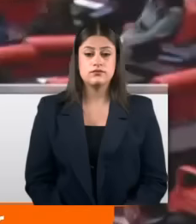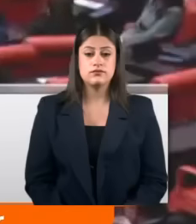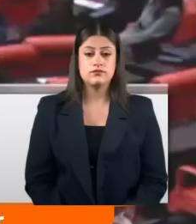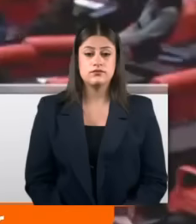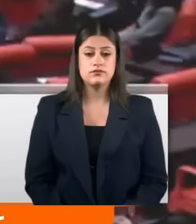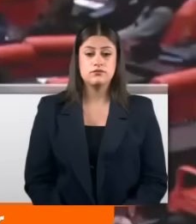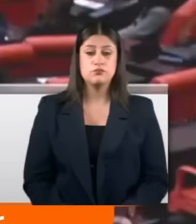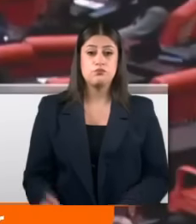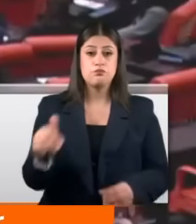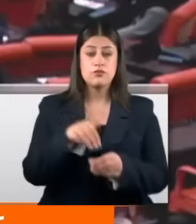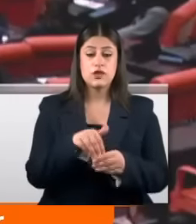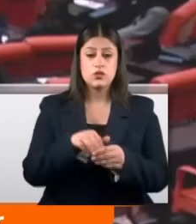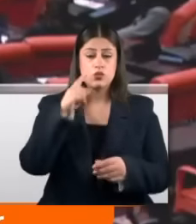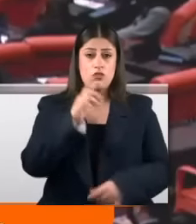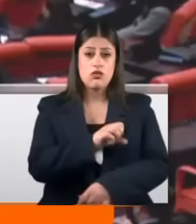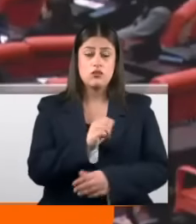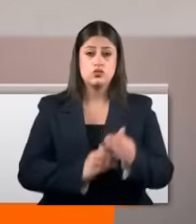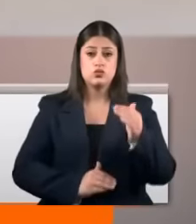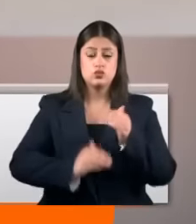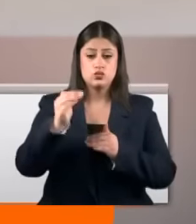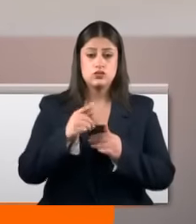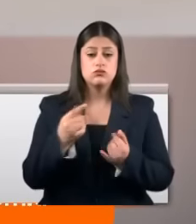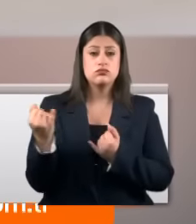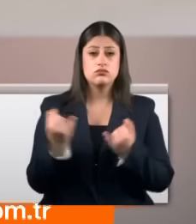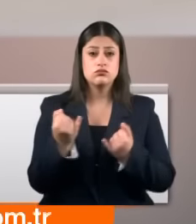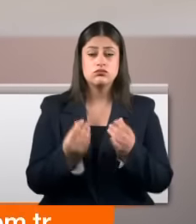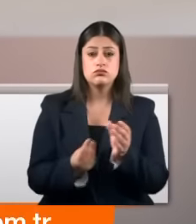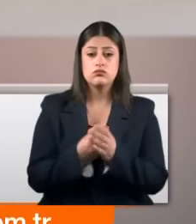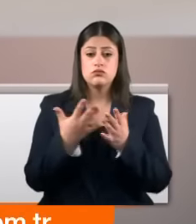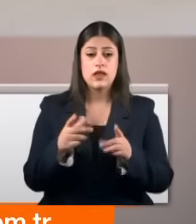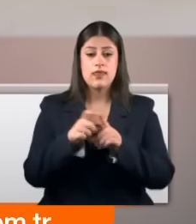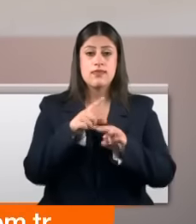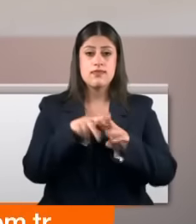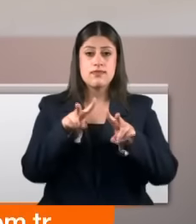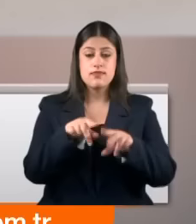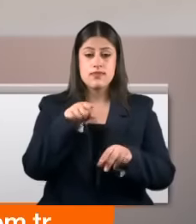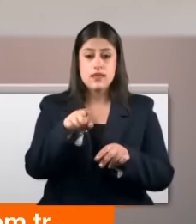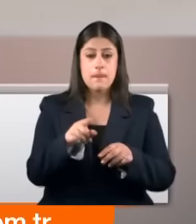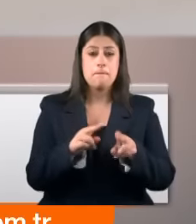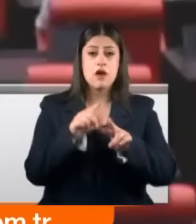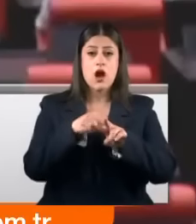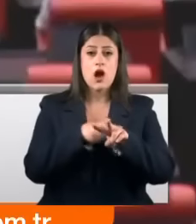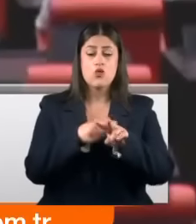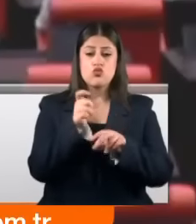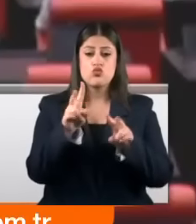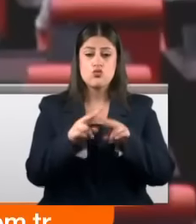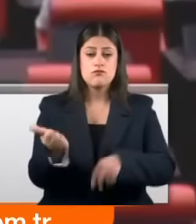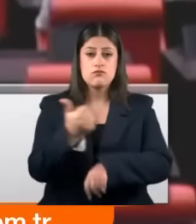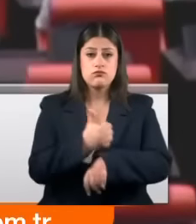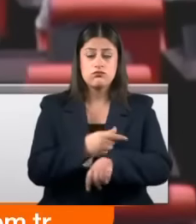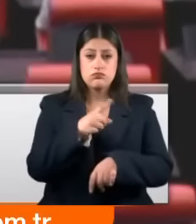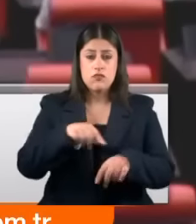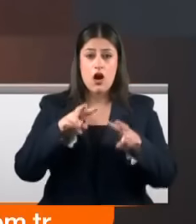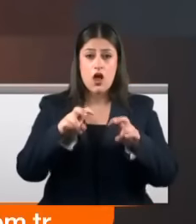bağırmaz. Mecliste tansiyon yükseldi. Tartışmanın fitilini DEM Parti'nin kayyum atanan belediyelerle ilgili araştırma